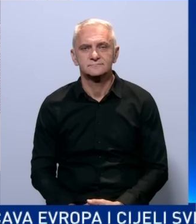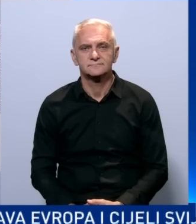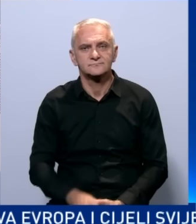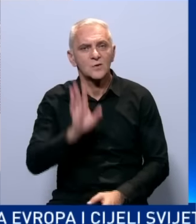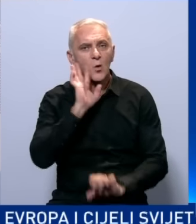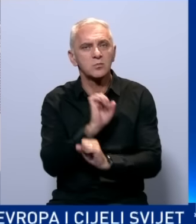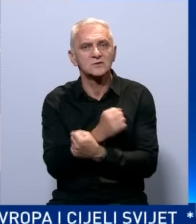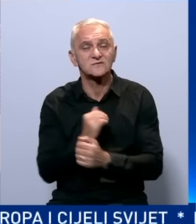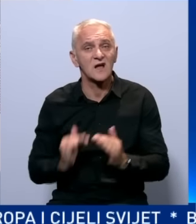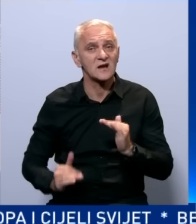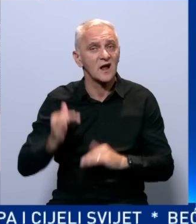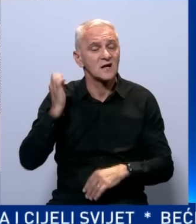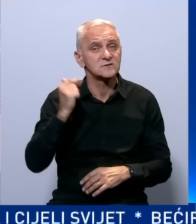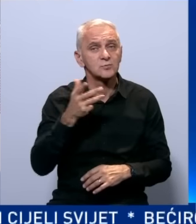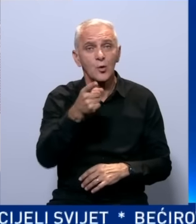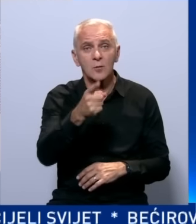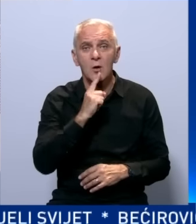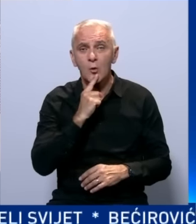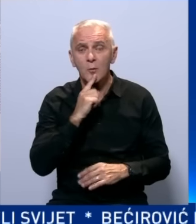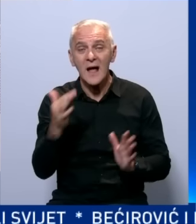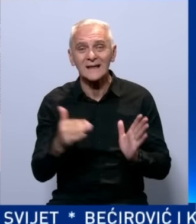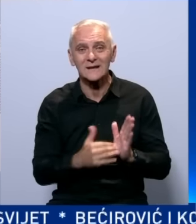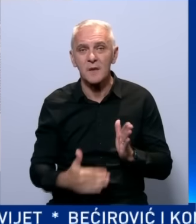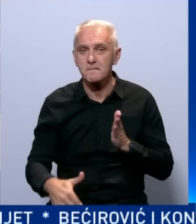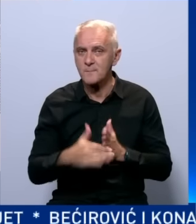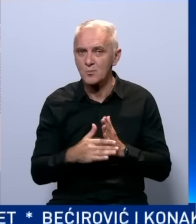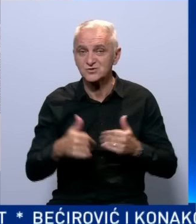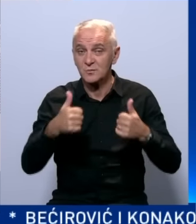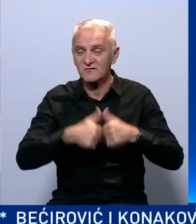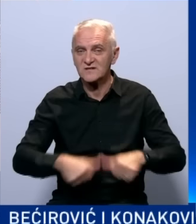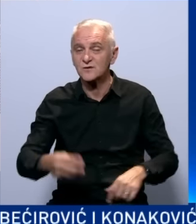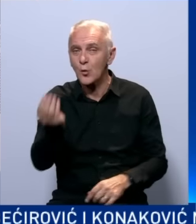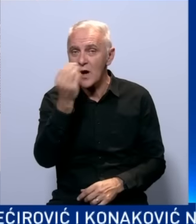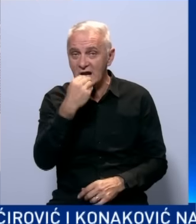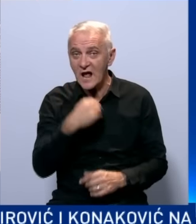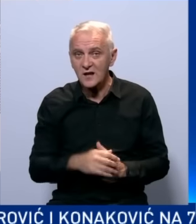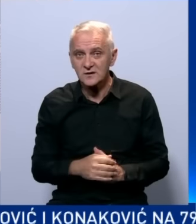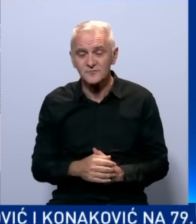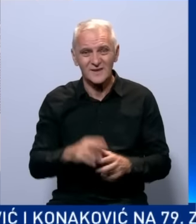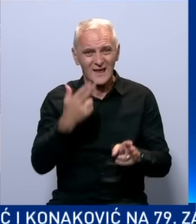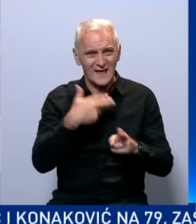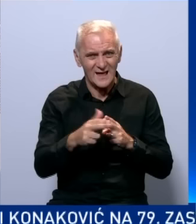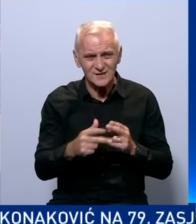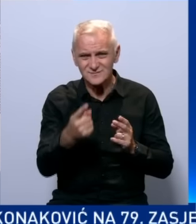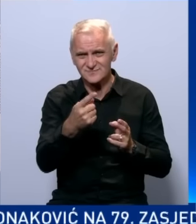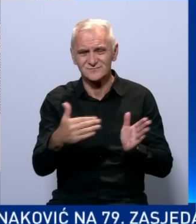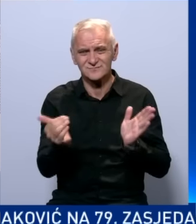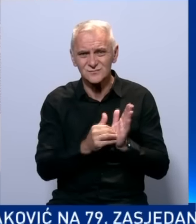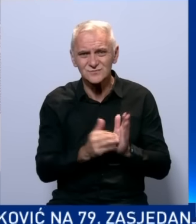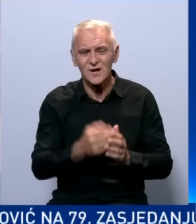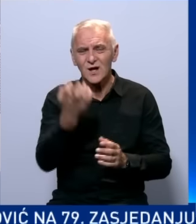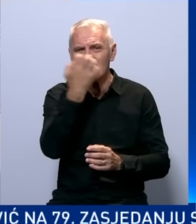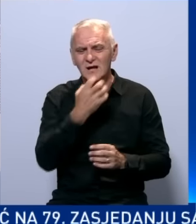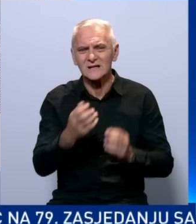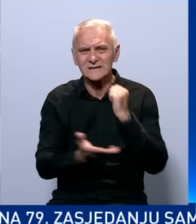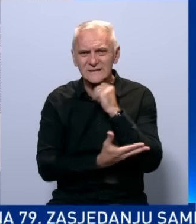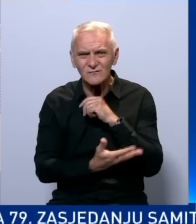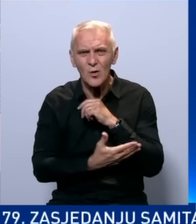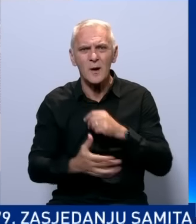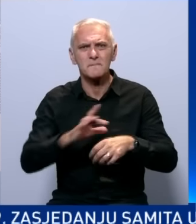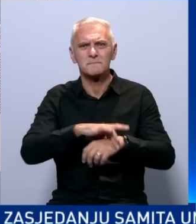U Bosni i Hercegovini raste broj onih kojima je neophodna pomoć, prvenstveno u hrani. Higijenske potrepštine, ogrjev,